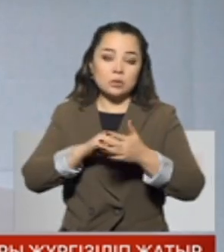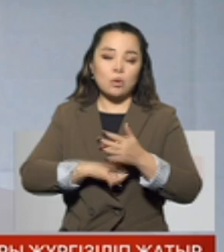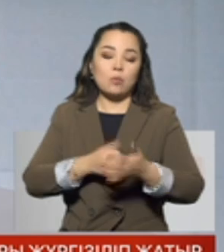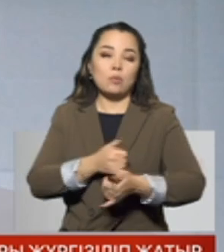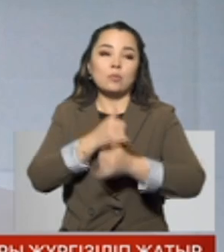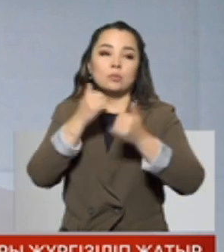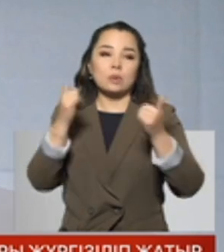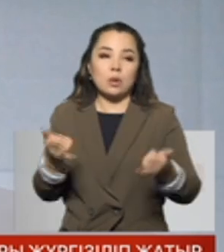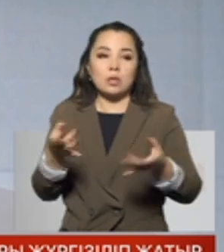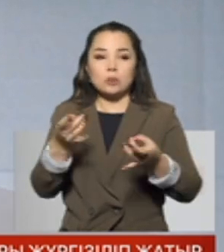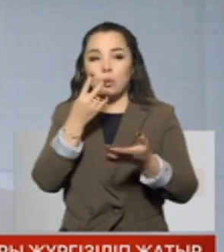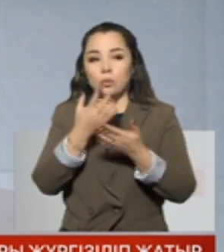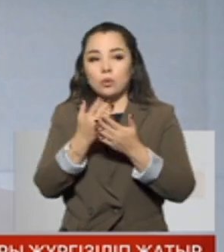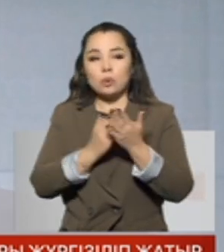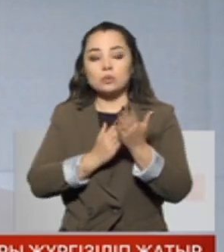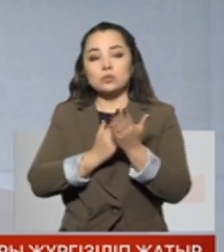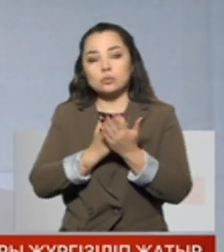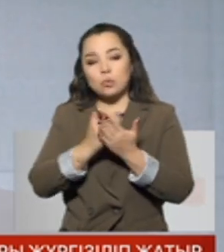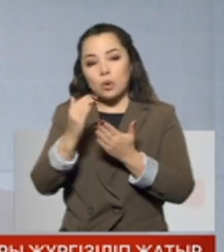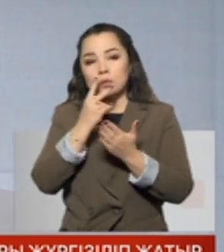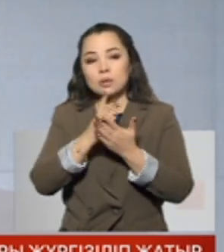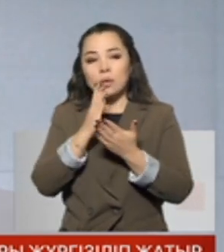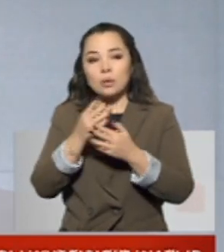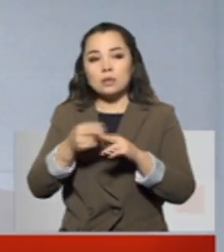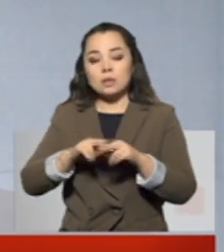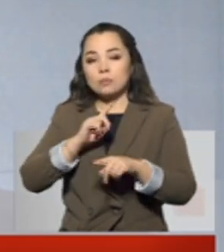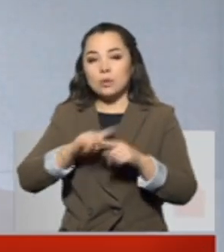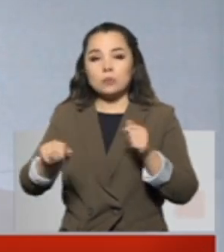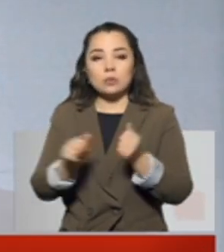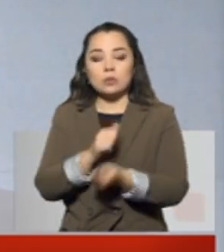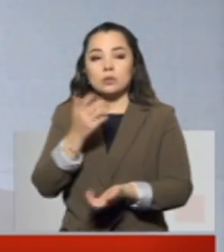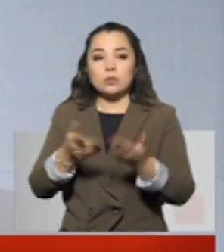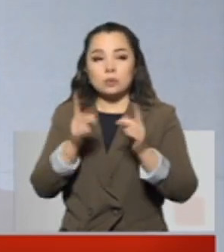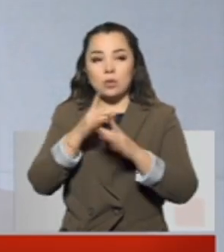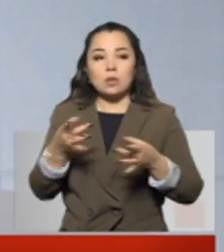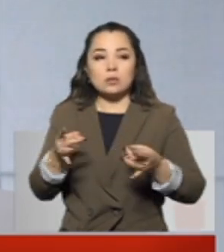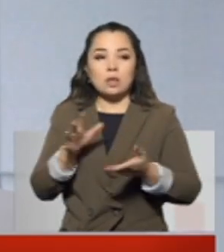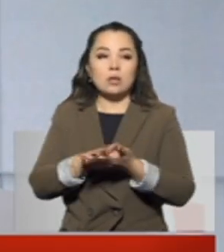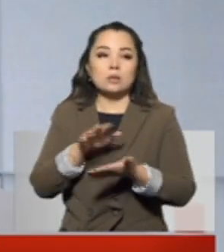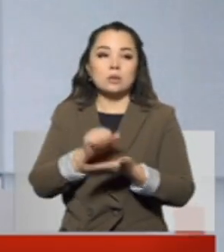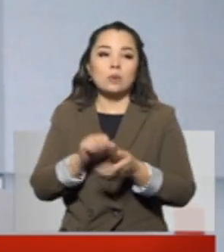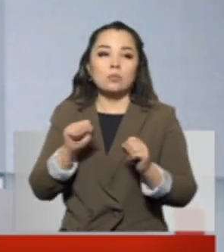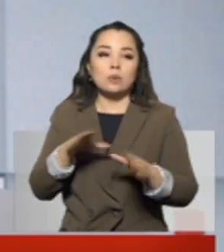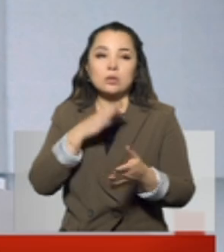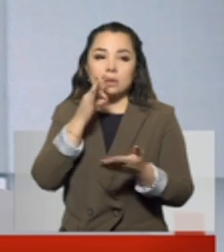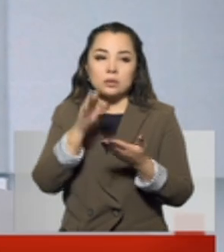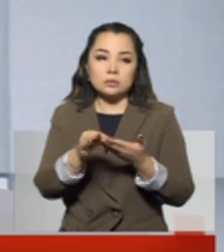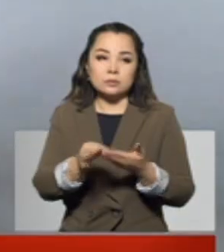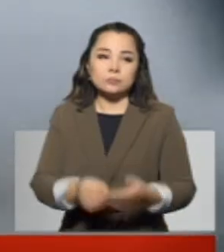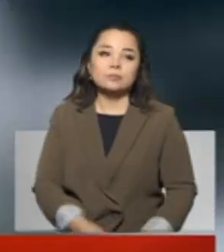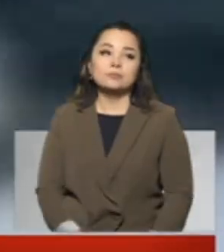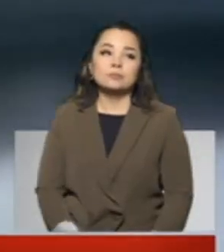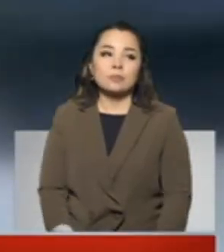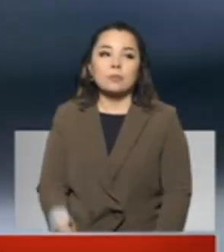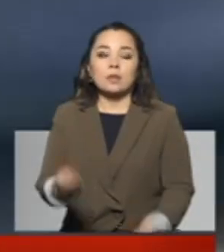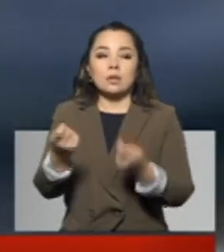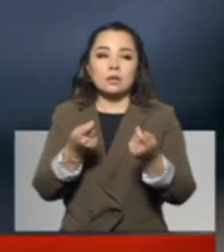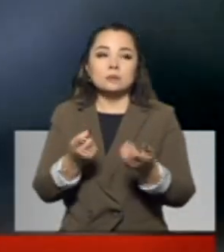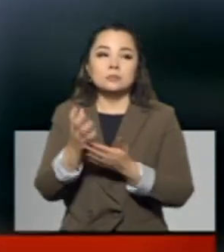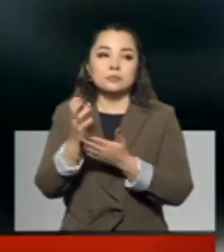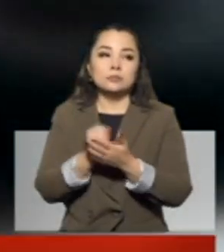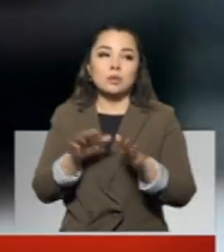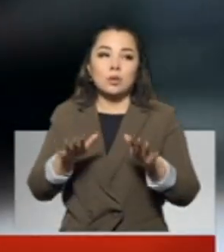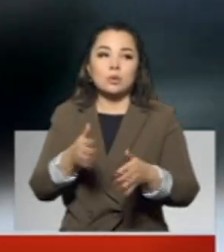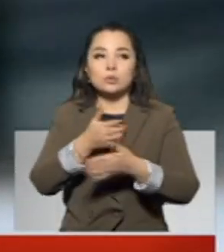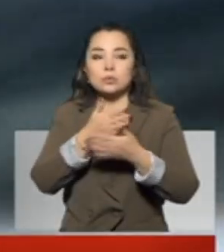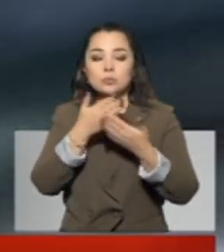өнімнің ылғалдылық көрсеткіші жоғары. Оны тез арада кептірмесе, шіріп кетуі мүмкін. Алтын астықты сақтайтын қоймас